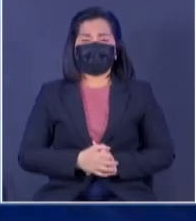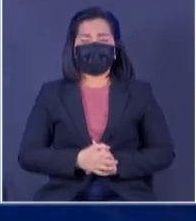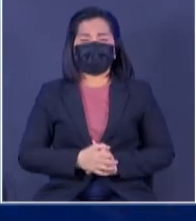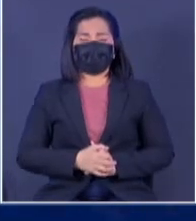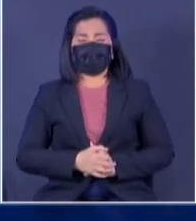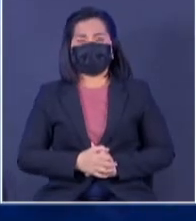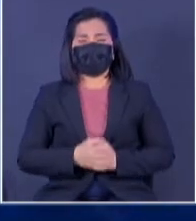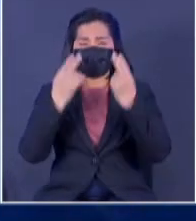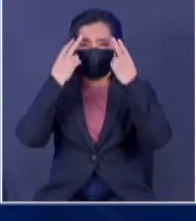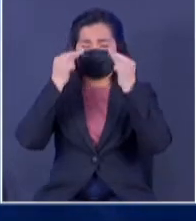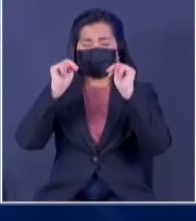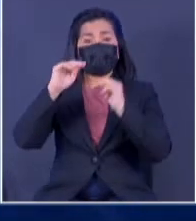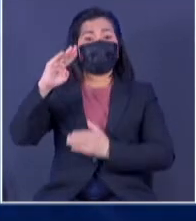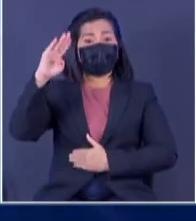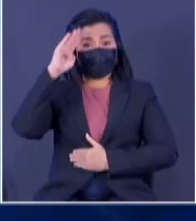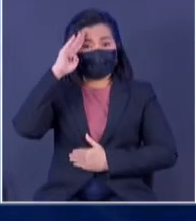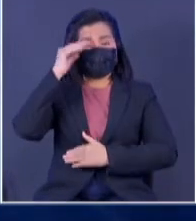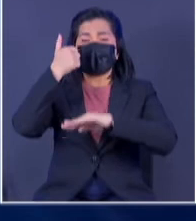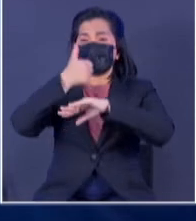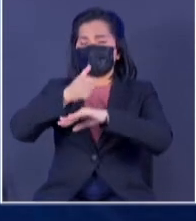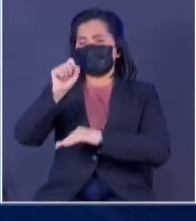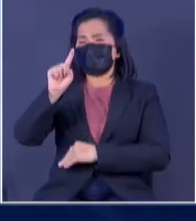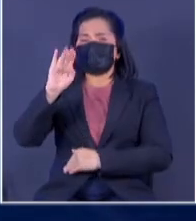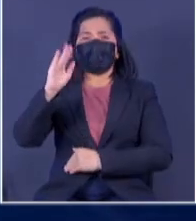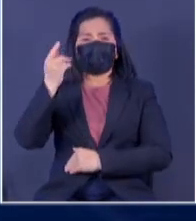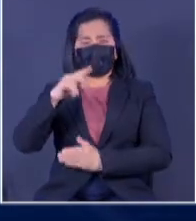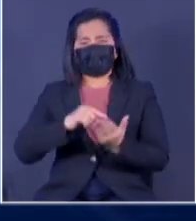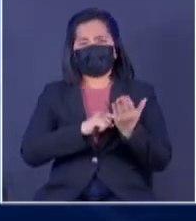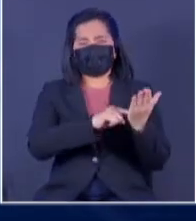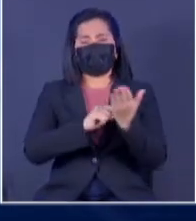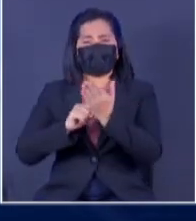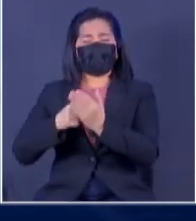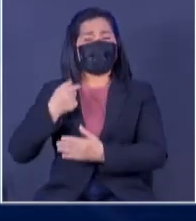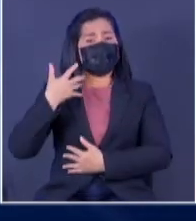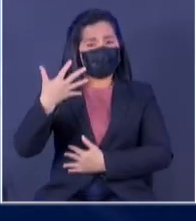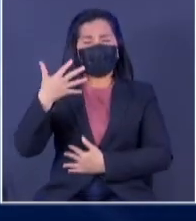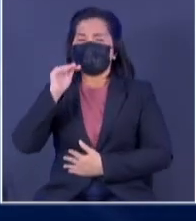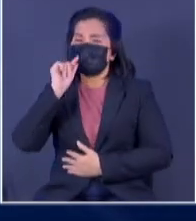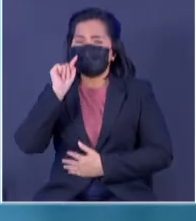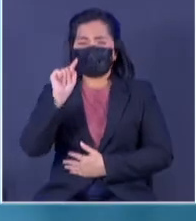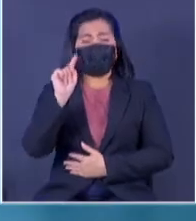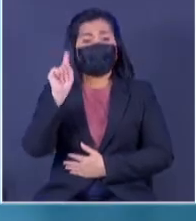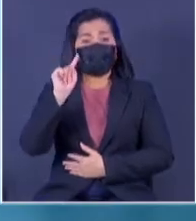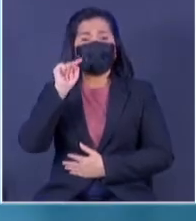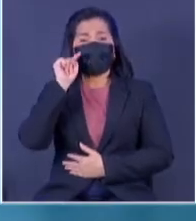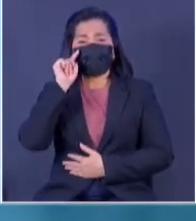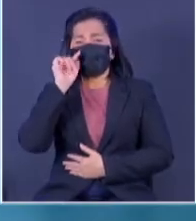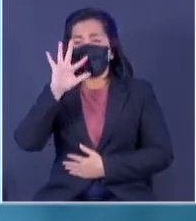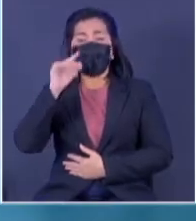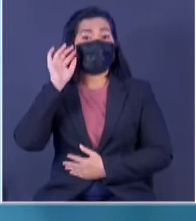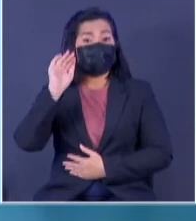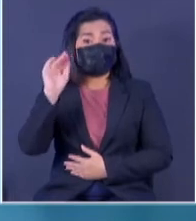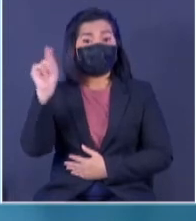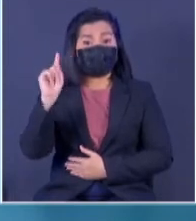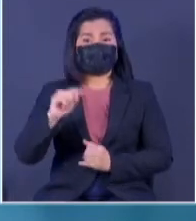ลเอกประยุทธ์จันทร์โอชาในฐานะผู้อำนวยการศบค.ด้วย5ข้อเรียกร้องทั้งหมดมีดังต่อไปนี้ครับ